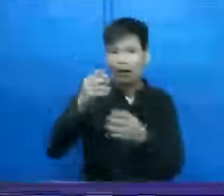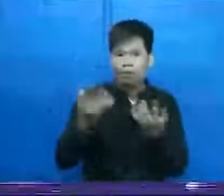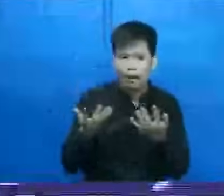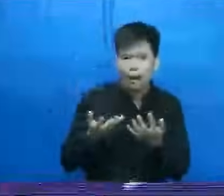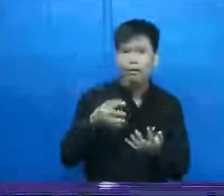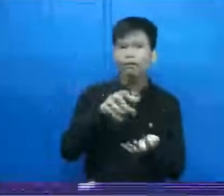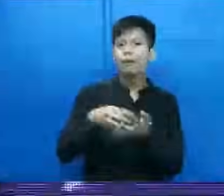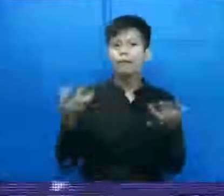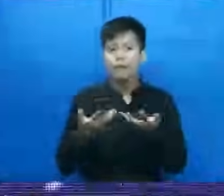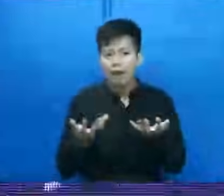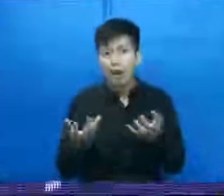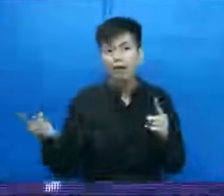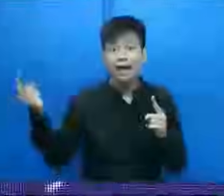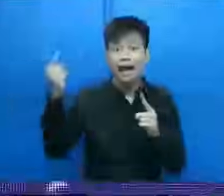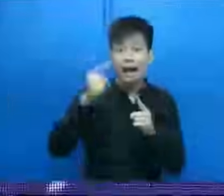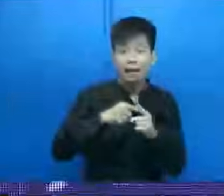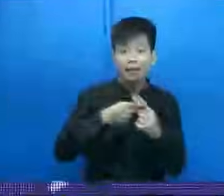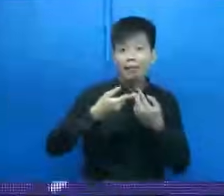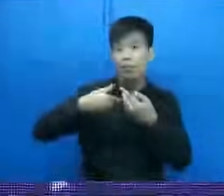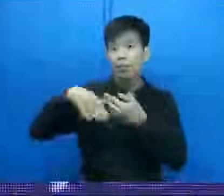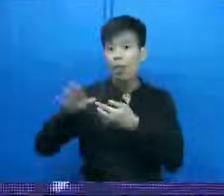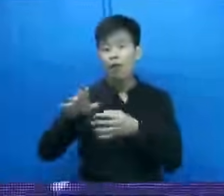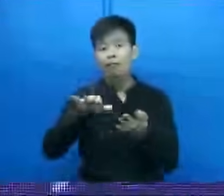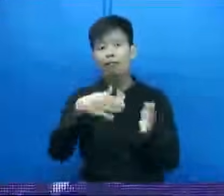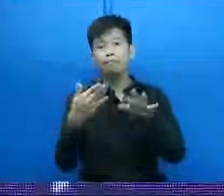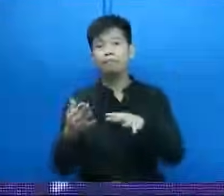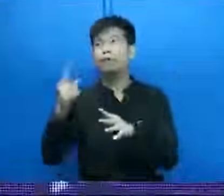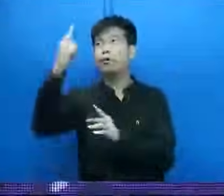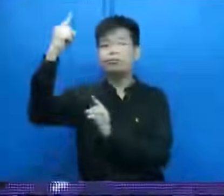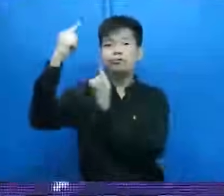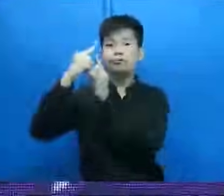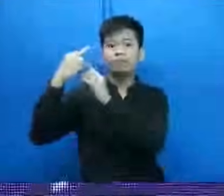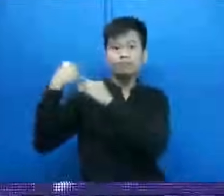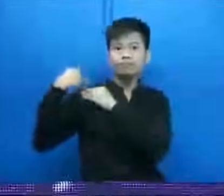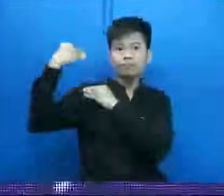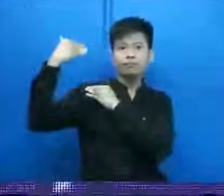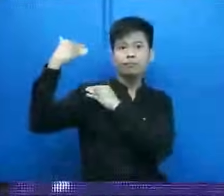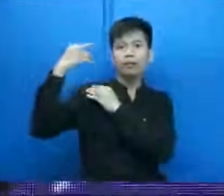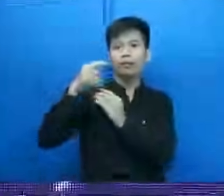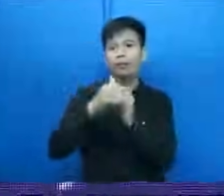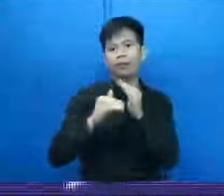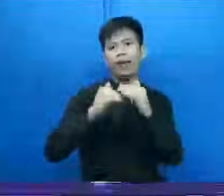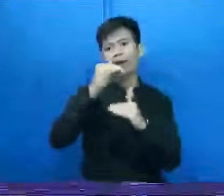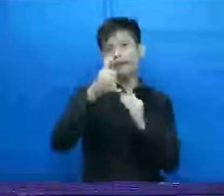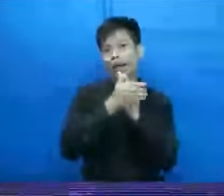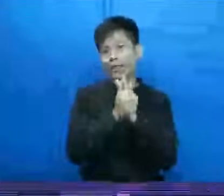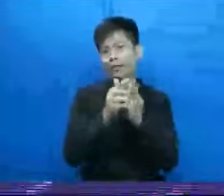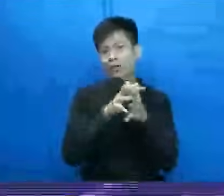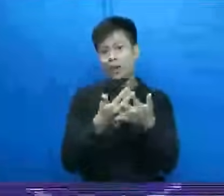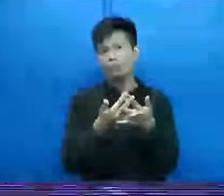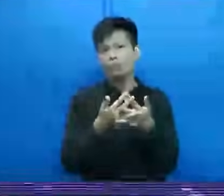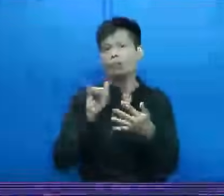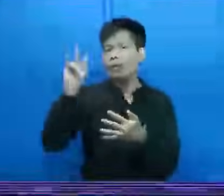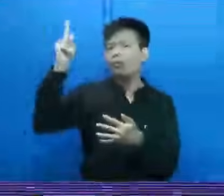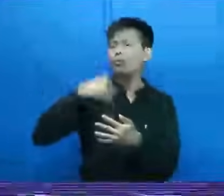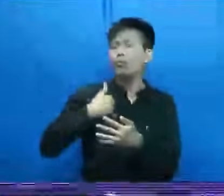di mana tempatnya, sampai kemudian pulang wafat menghadap Allah, statusnya naik sebagai ahli Al-Quran. Anda, ya Allah, saya pengen jadi